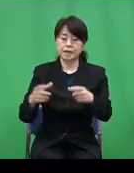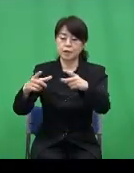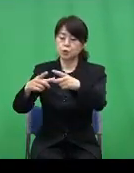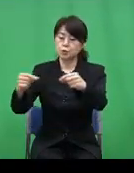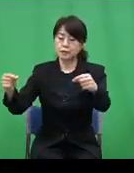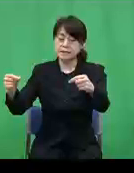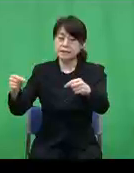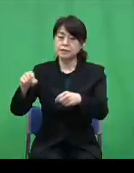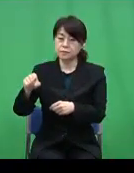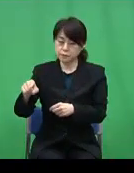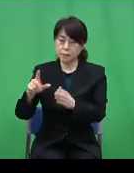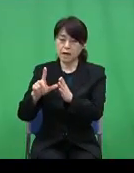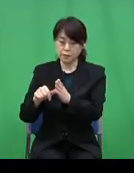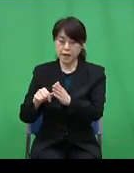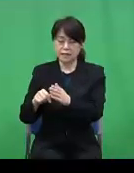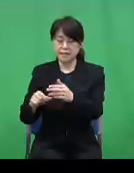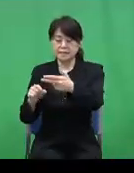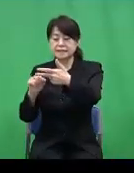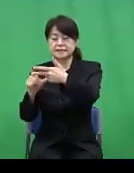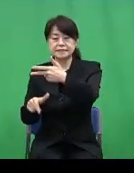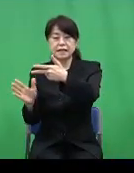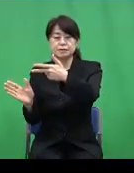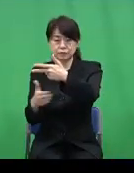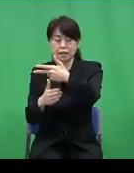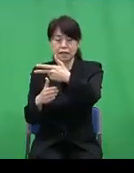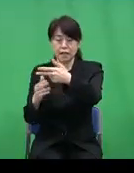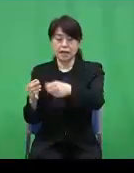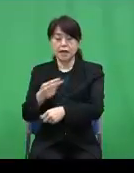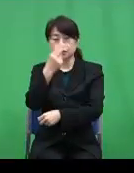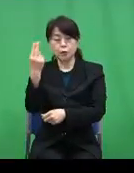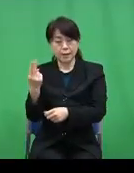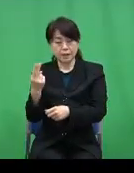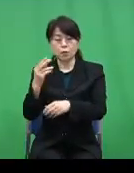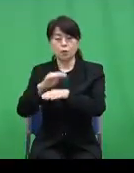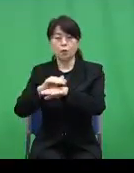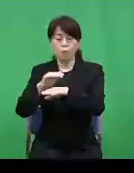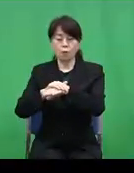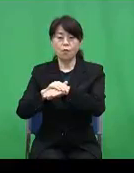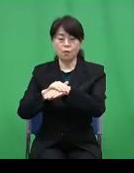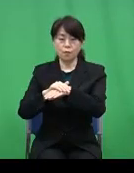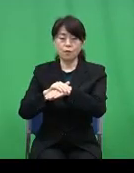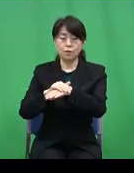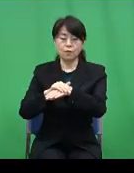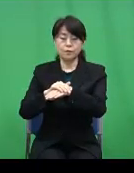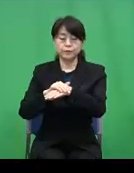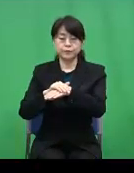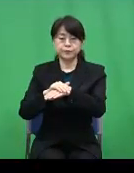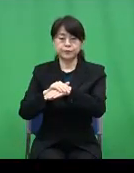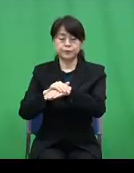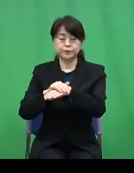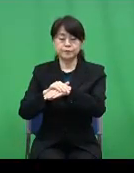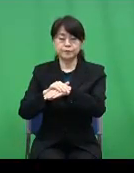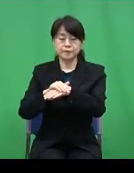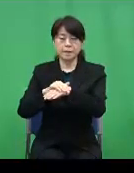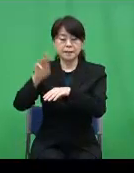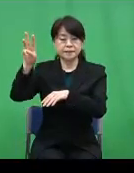ね、今年の4月から、まあ、テーマ方式を、まあ、モデルという